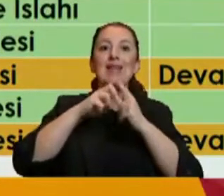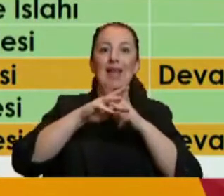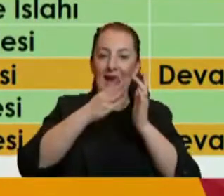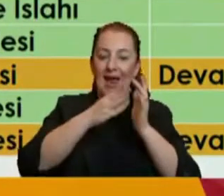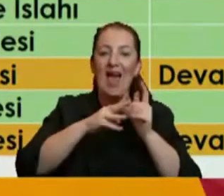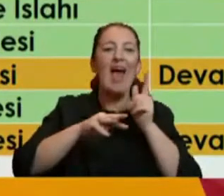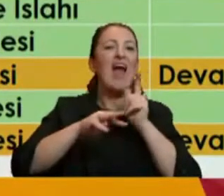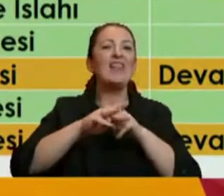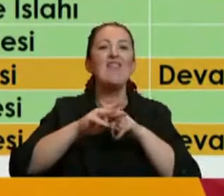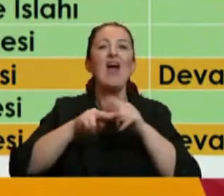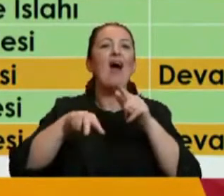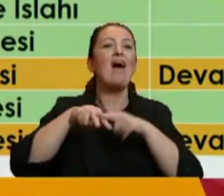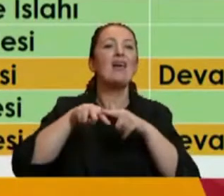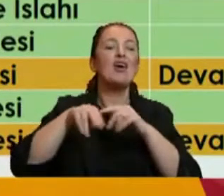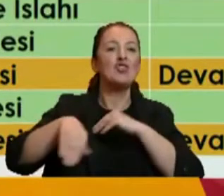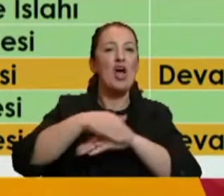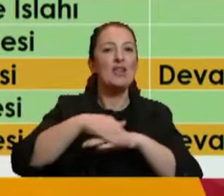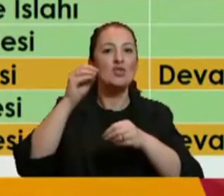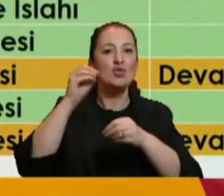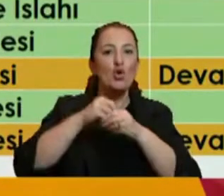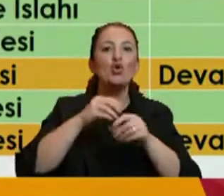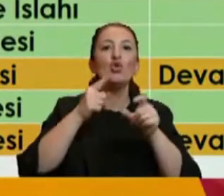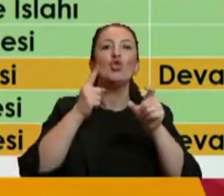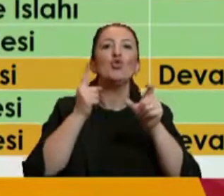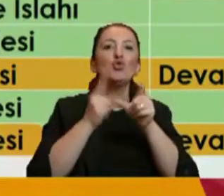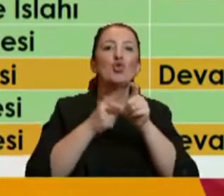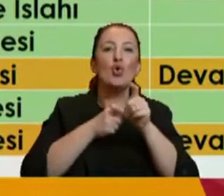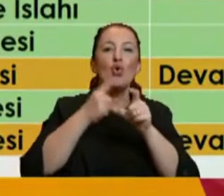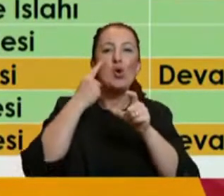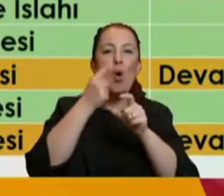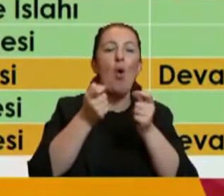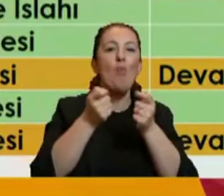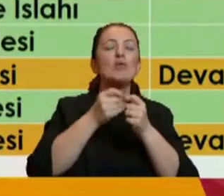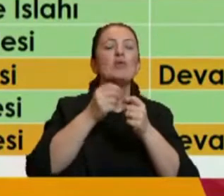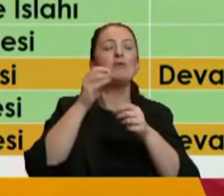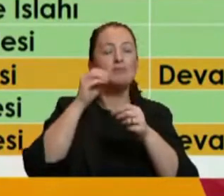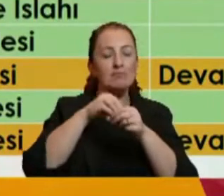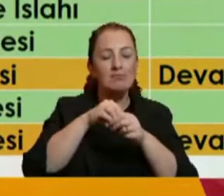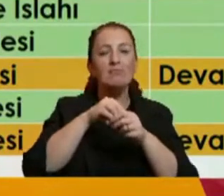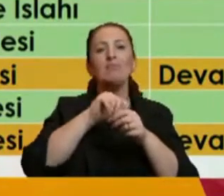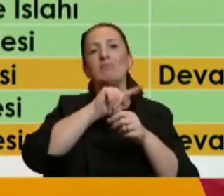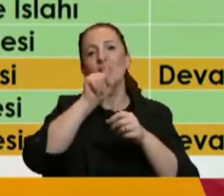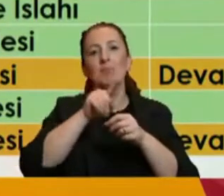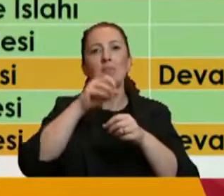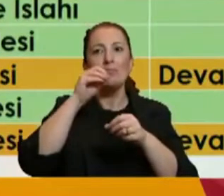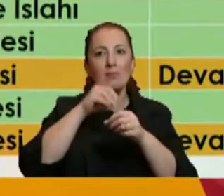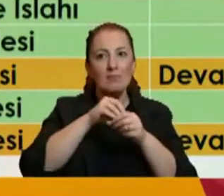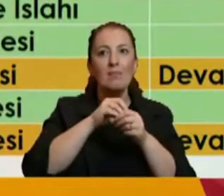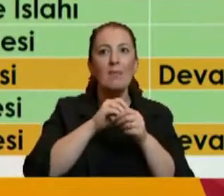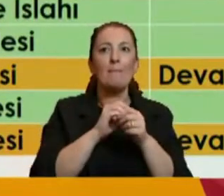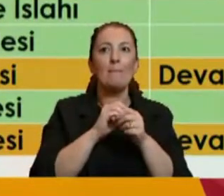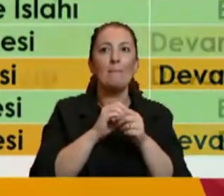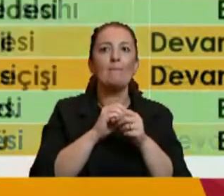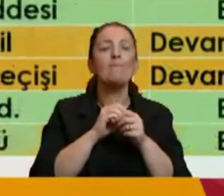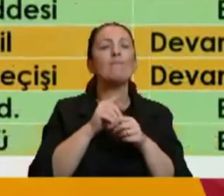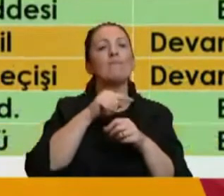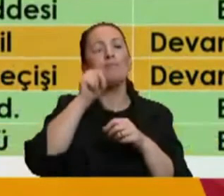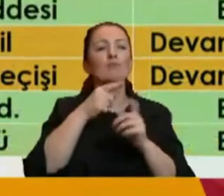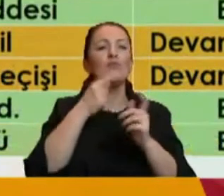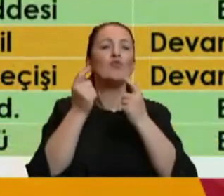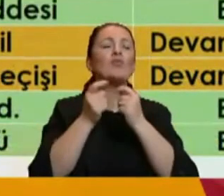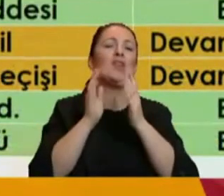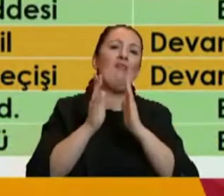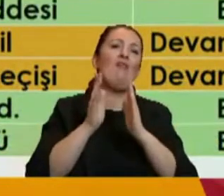bitti Çukurbostan derisi devam ediyor Osmangazi Caddesi bitti Yüksekoğlu Caddesi devam ediyor